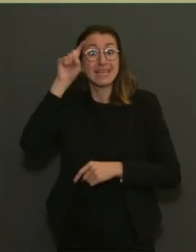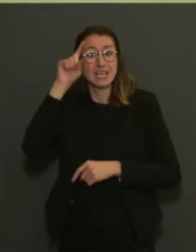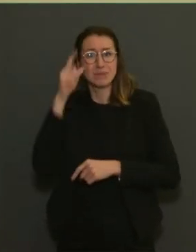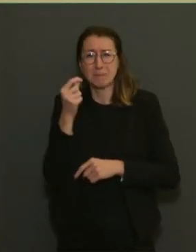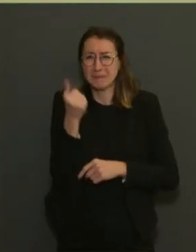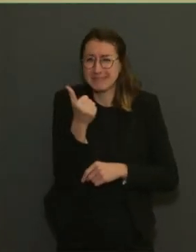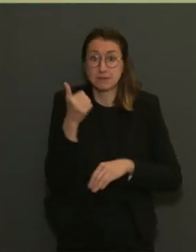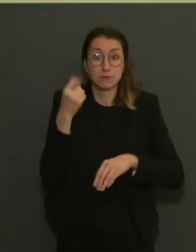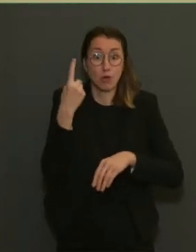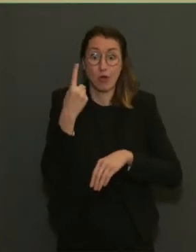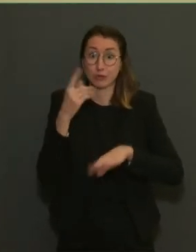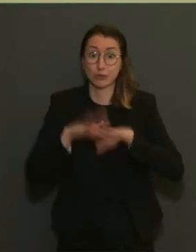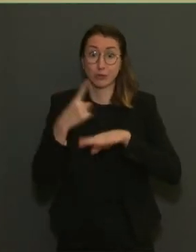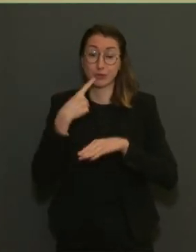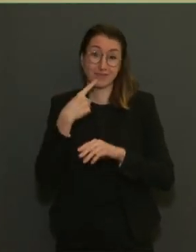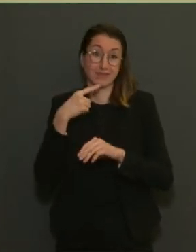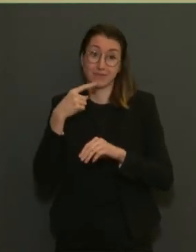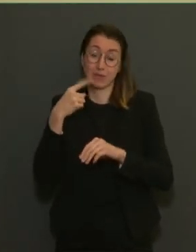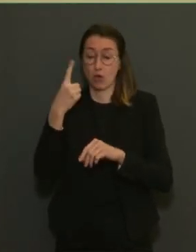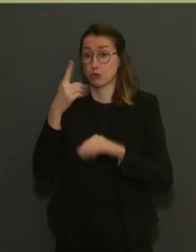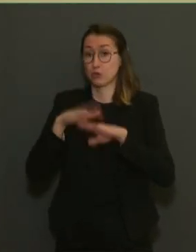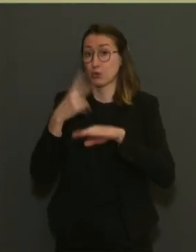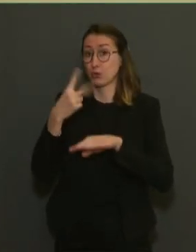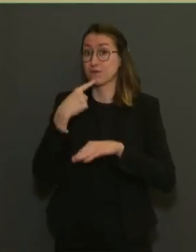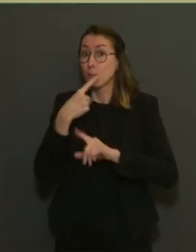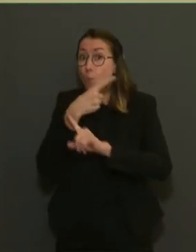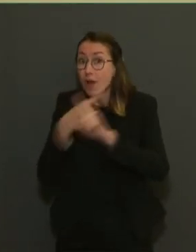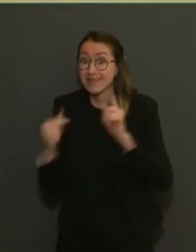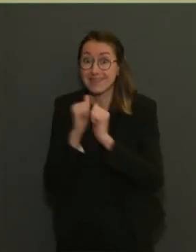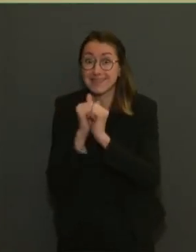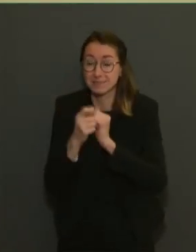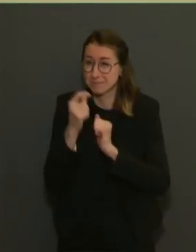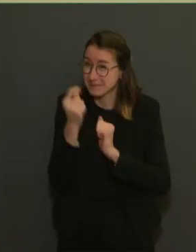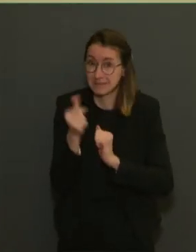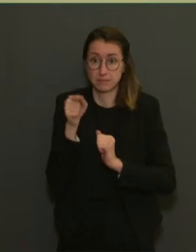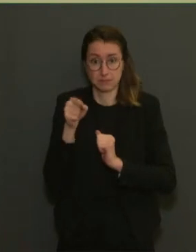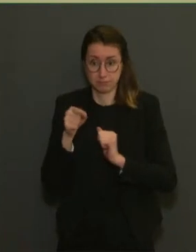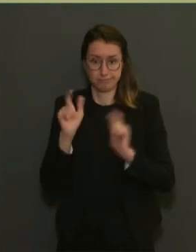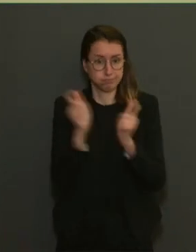révèlent effectivement être infectés par le Covid.